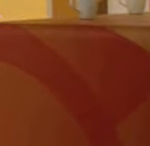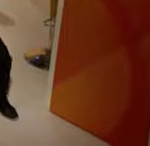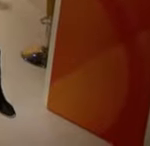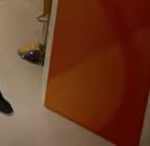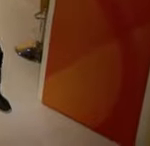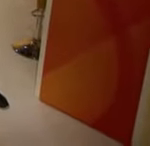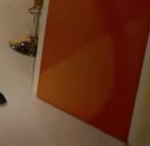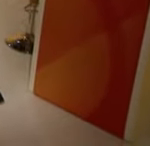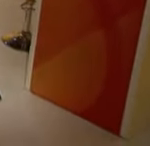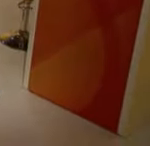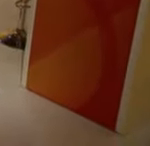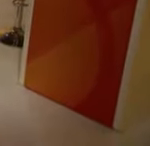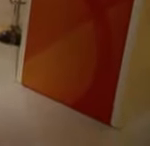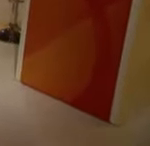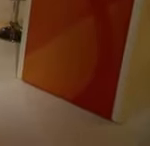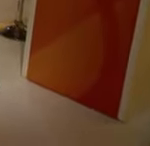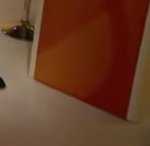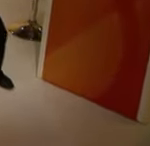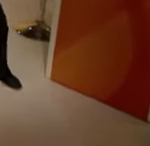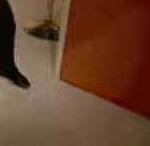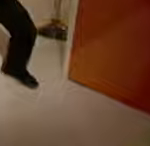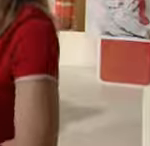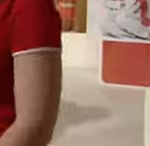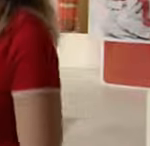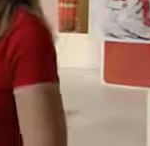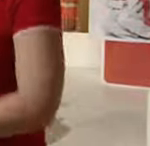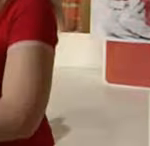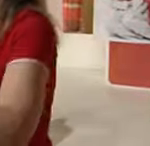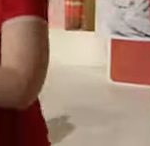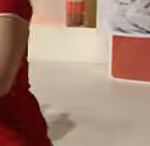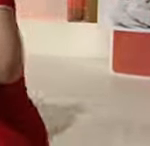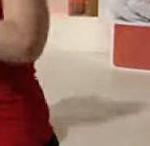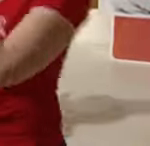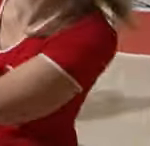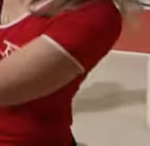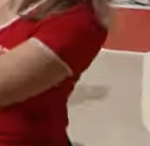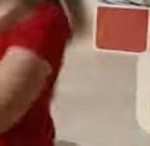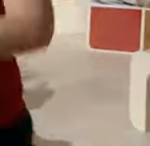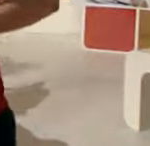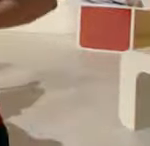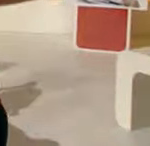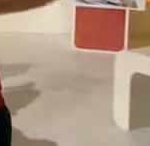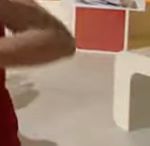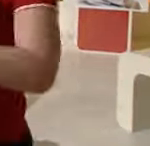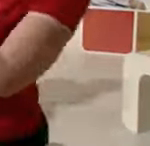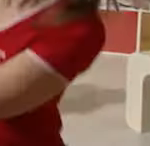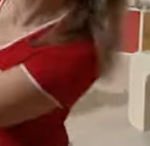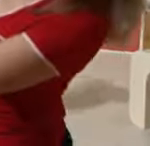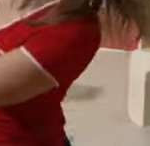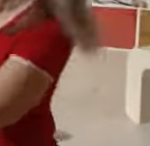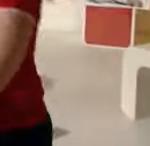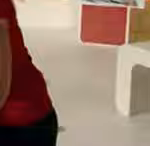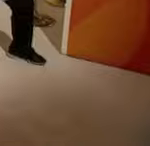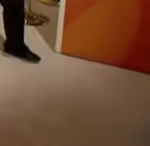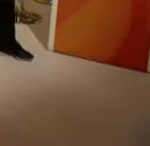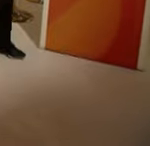ještě hop. Představte si, že mám 10-kilovou dceru. A jdeme na stranu. Hop. A hop. A hop.